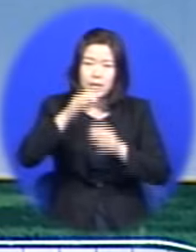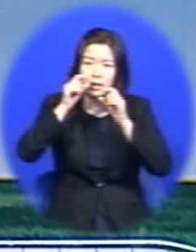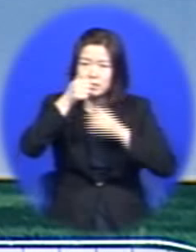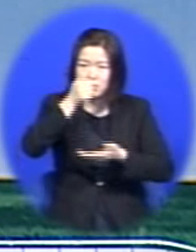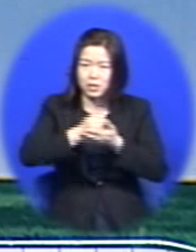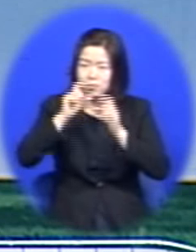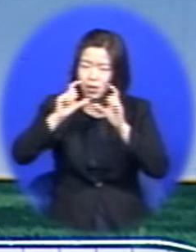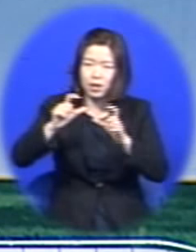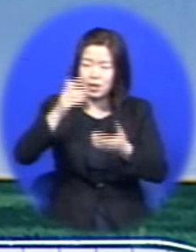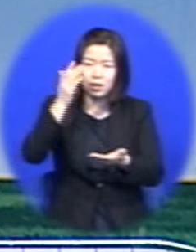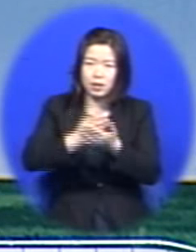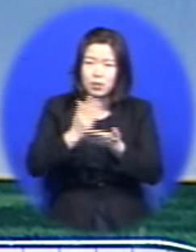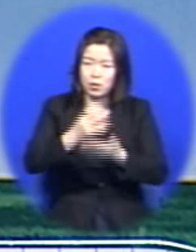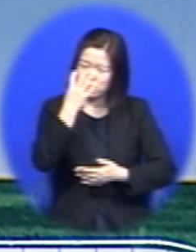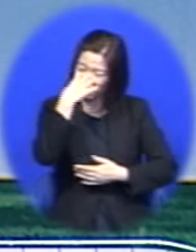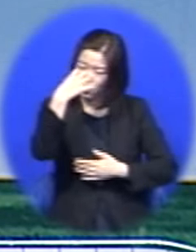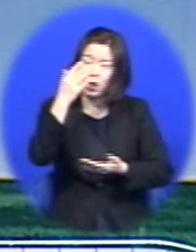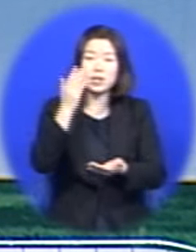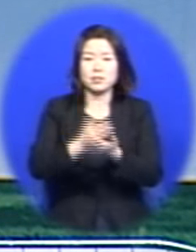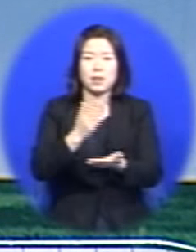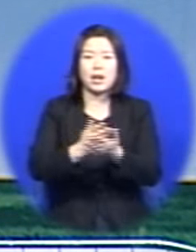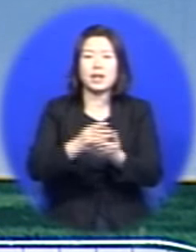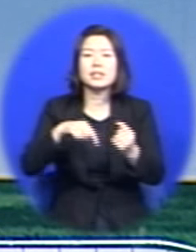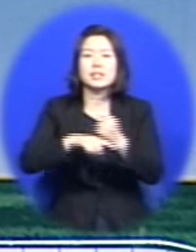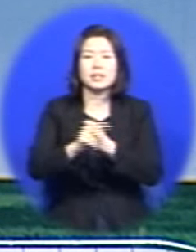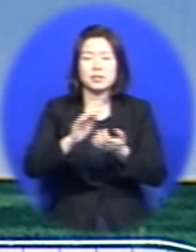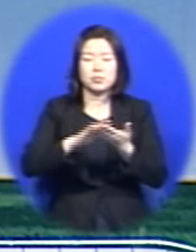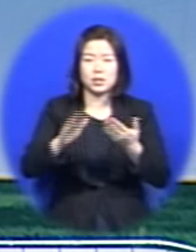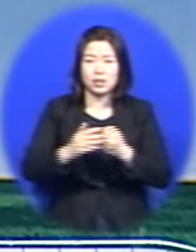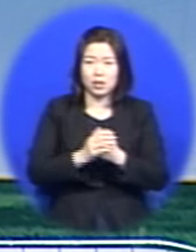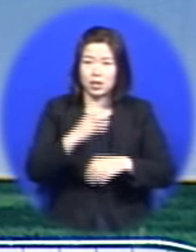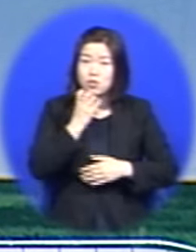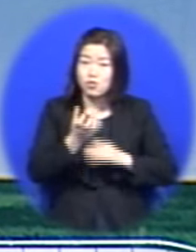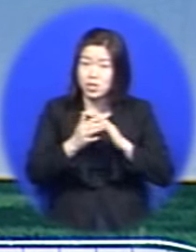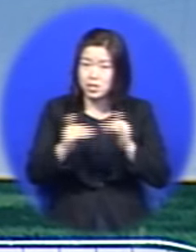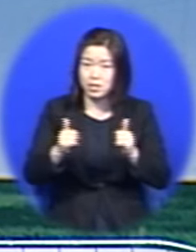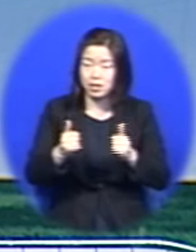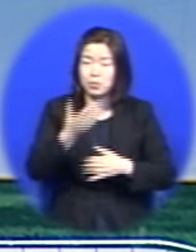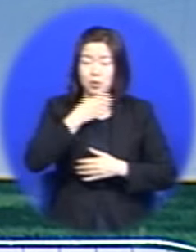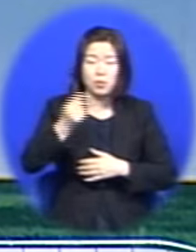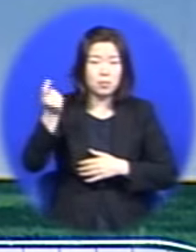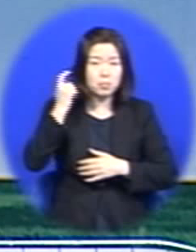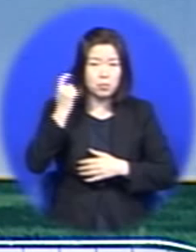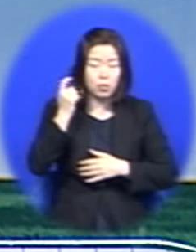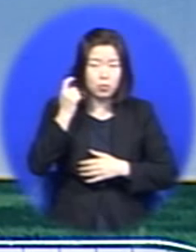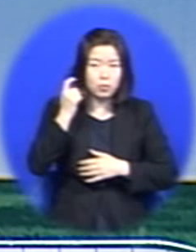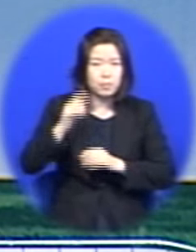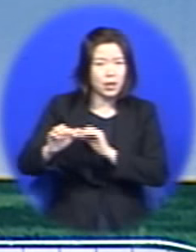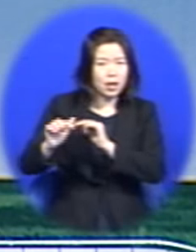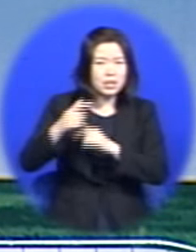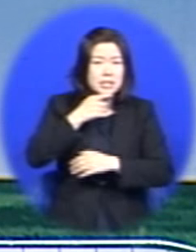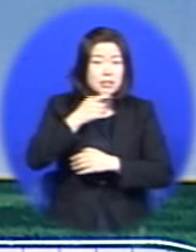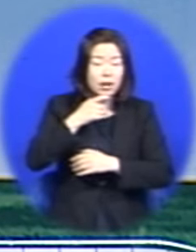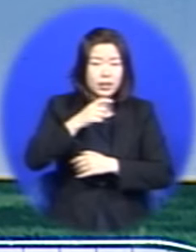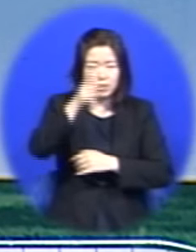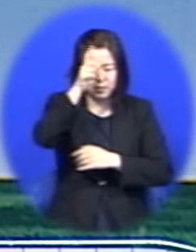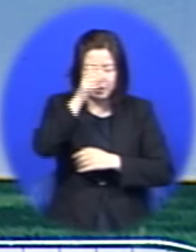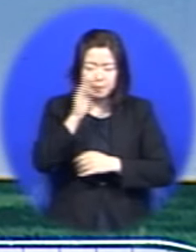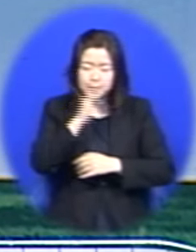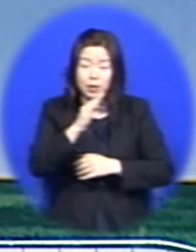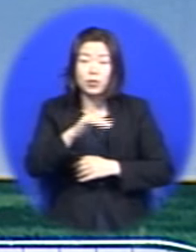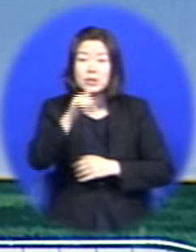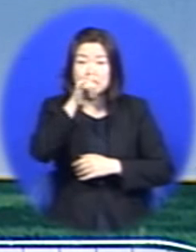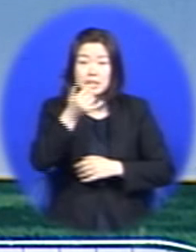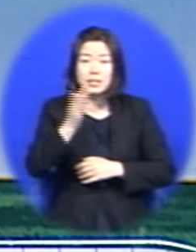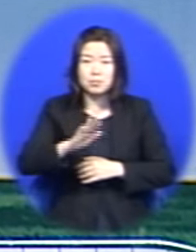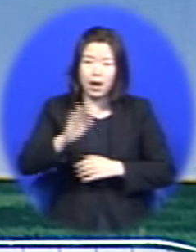정죄하고 교만하지 말라. 유대인들이 복음을 거절하는 이 완고함이 있지만 그들도 하나님이